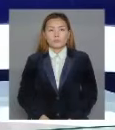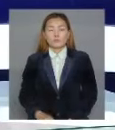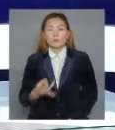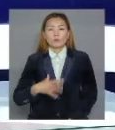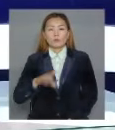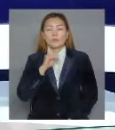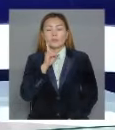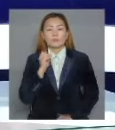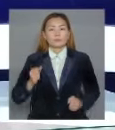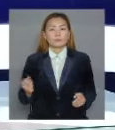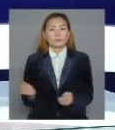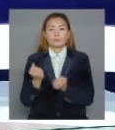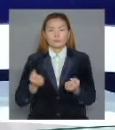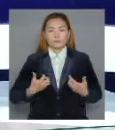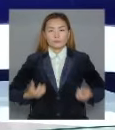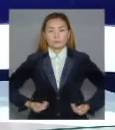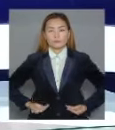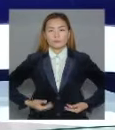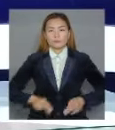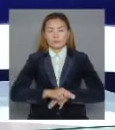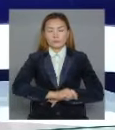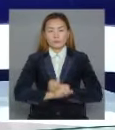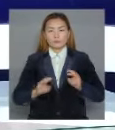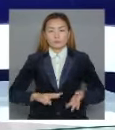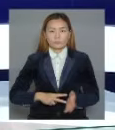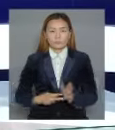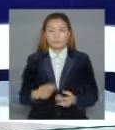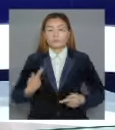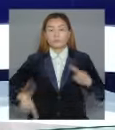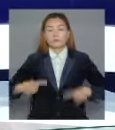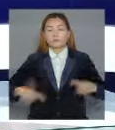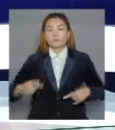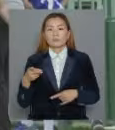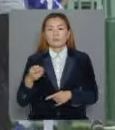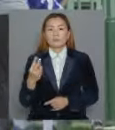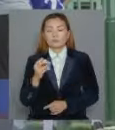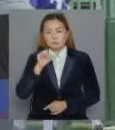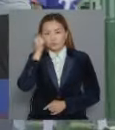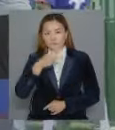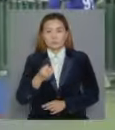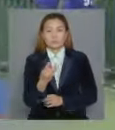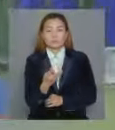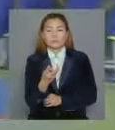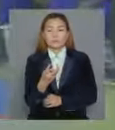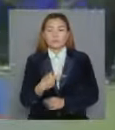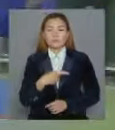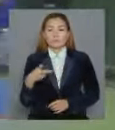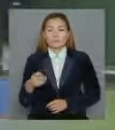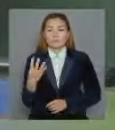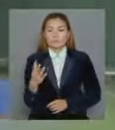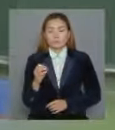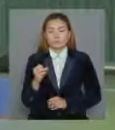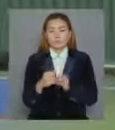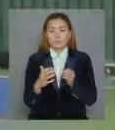Өңірде жастарды қолдау, олардың салауатты өмір салтын ұстану бағытында кіші аяқ тобынан 2012, 2013 және 2014